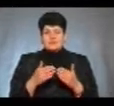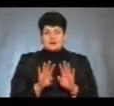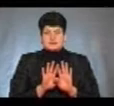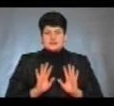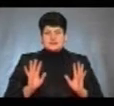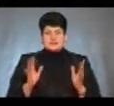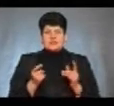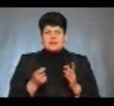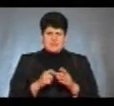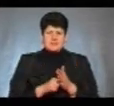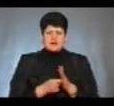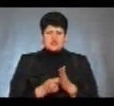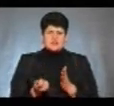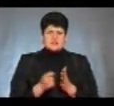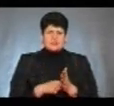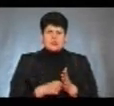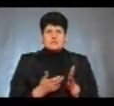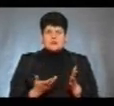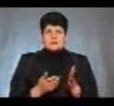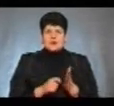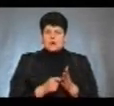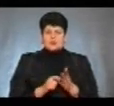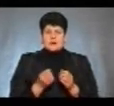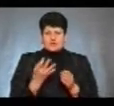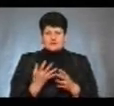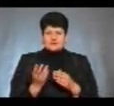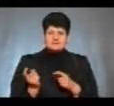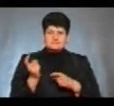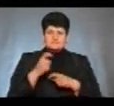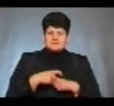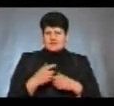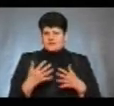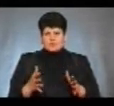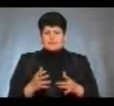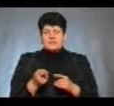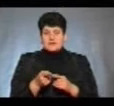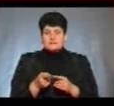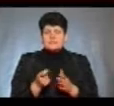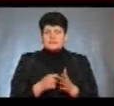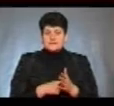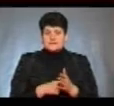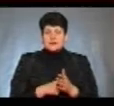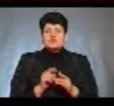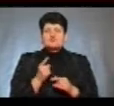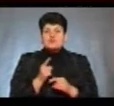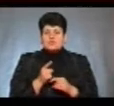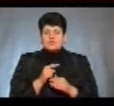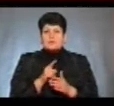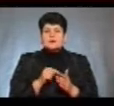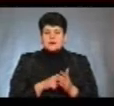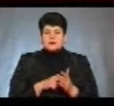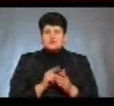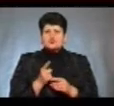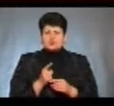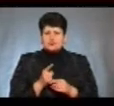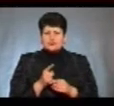на механічний замок. То не на ключ, а просто механічний замок, що вона, комірка закрита. Значить, чому, постає